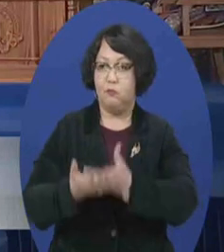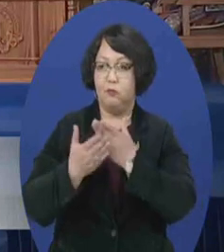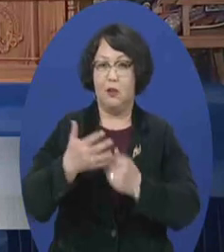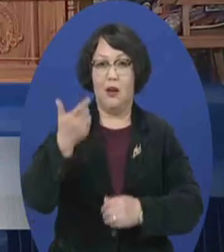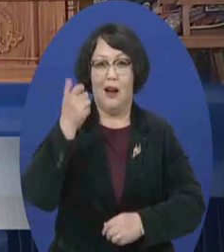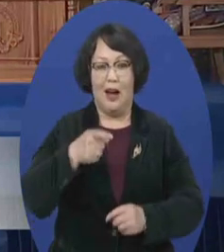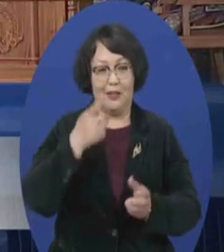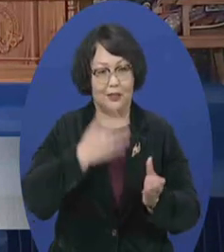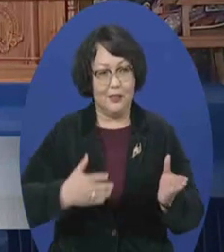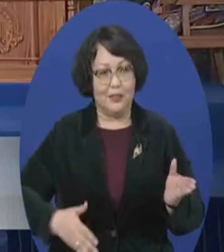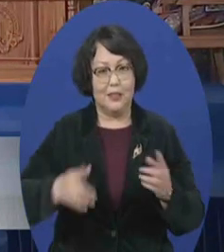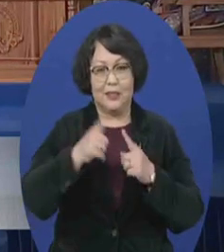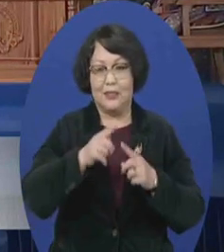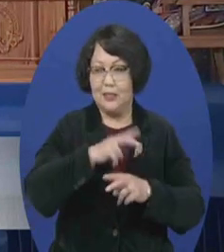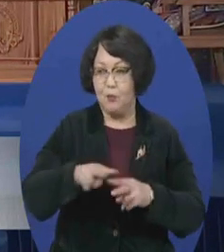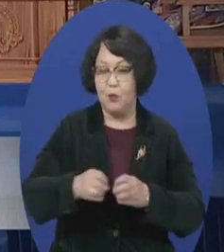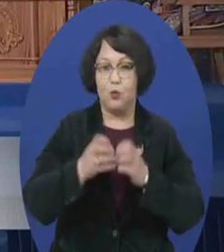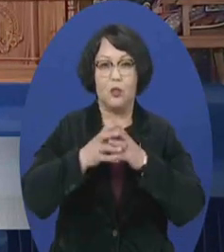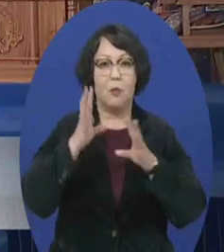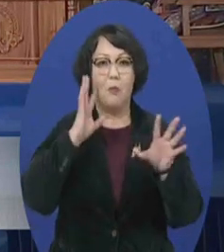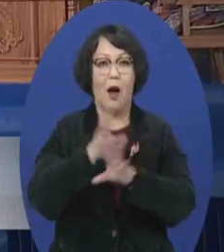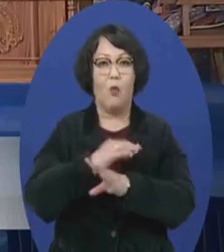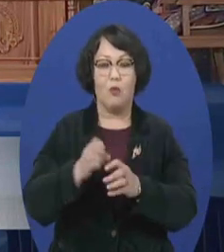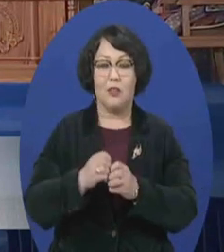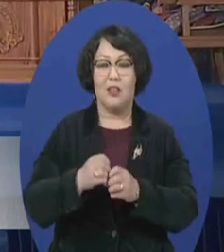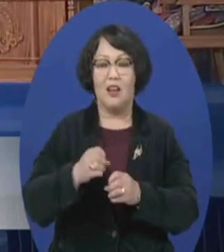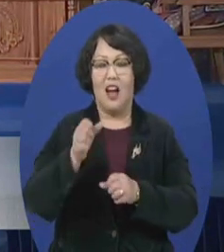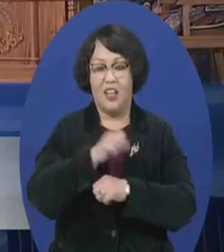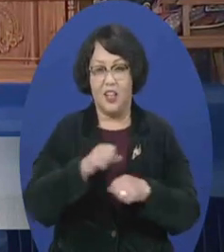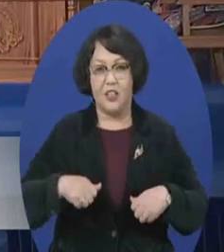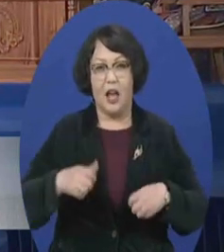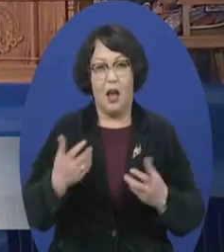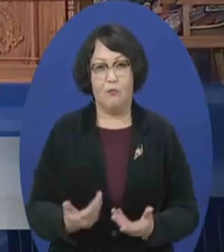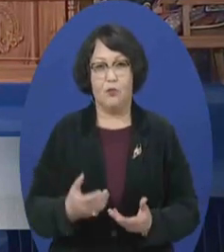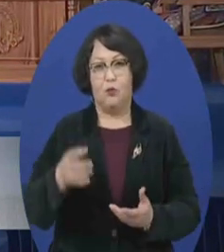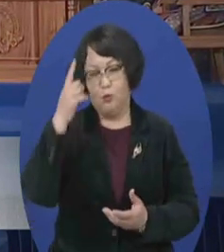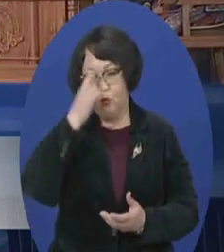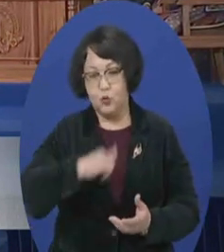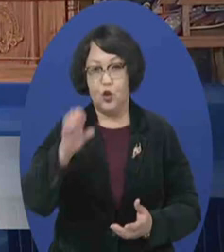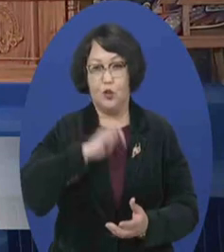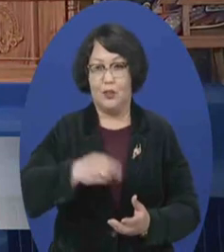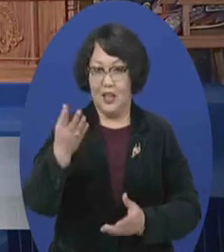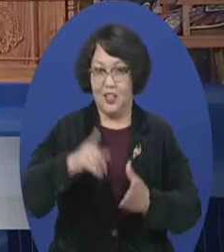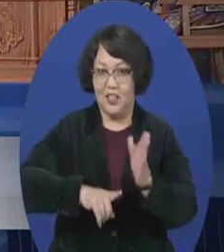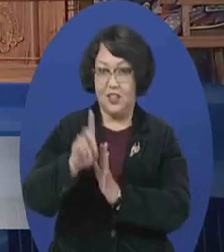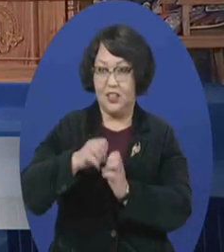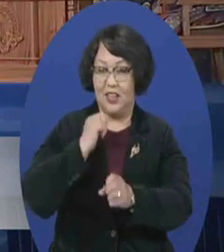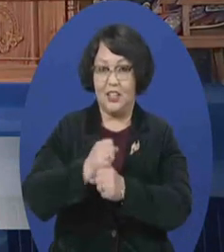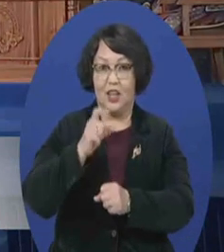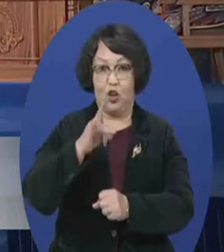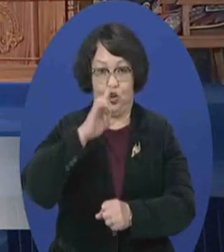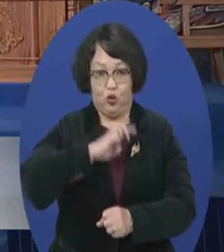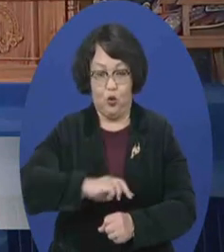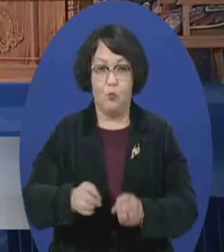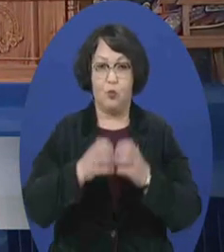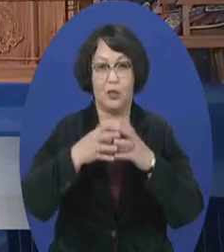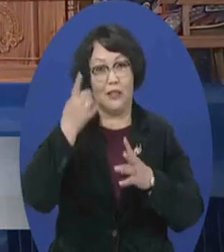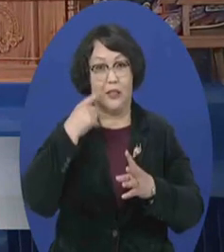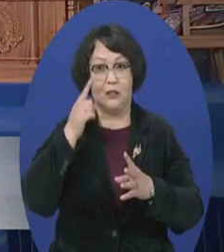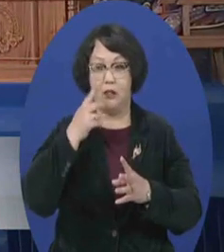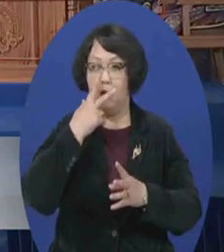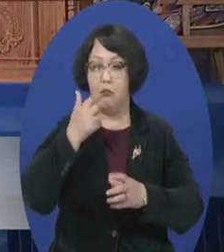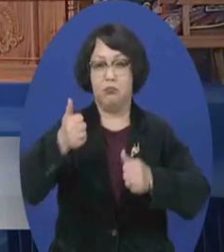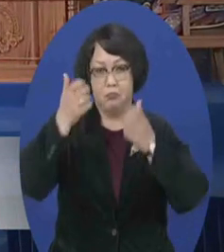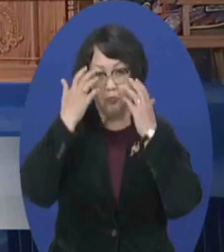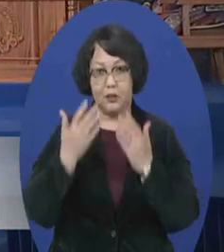замаа тавьж, бүтээн байгуулагч хартан болох чиглэлээр таны эхлүүлсэн ажил, эх орны сэтгэл, бүтээл санаачлагтай нь талархал